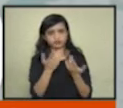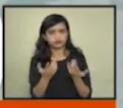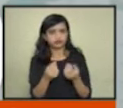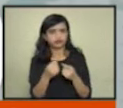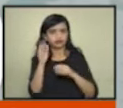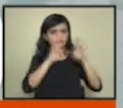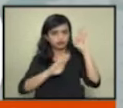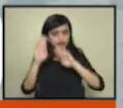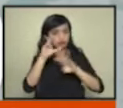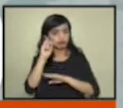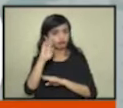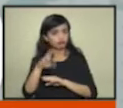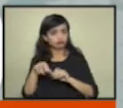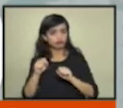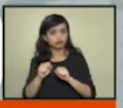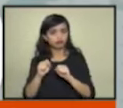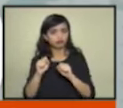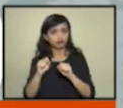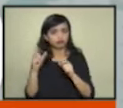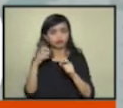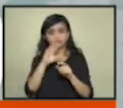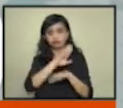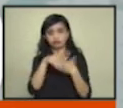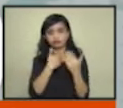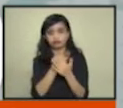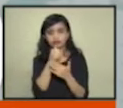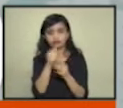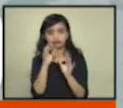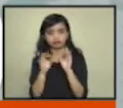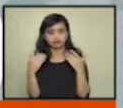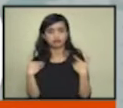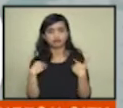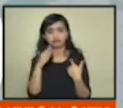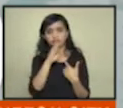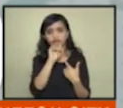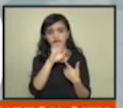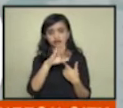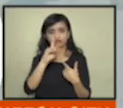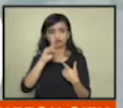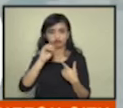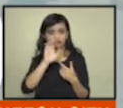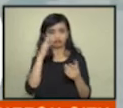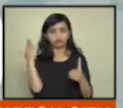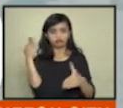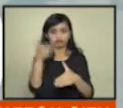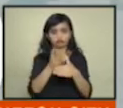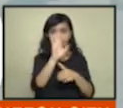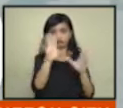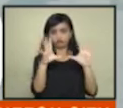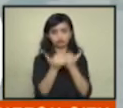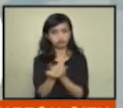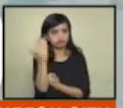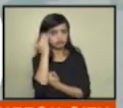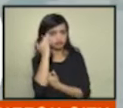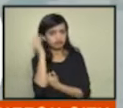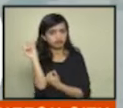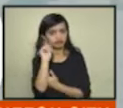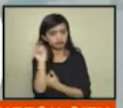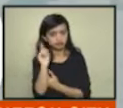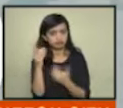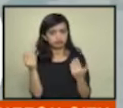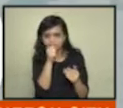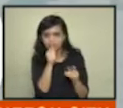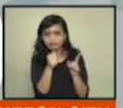problema o mabulatlat po yung mga sekreto niya kapag may pumunta po ang taga-BIR at saka taga-Dole sa inyong kumpanya, malaman po kung ano mga bahong meron